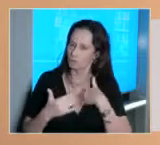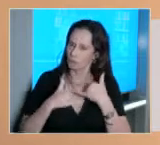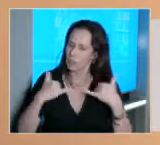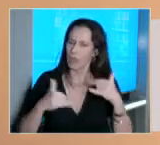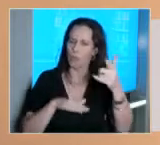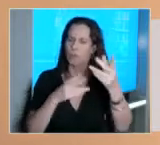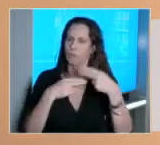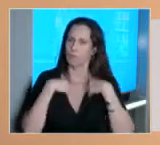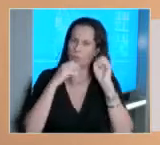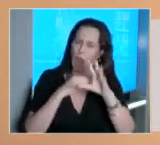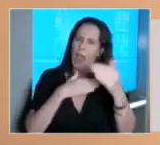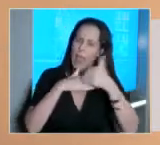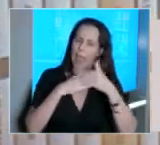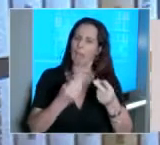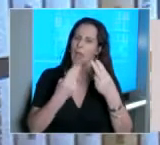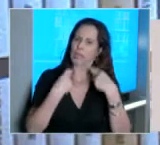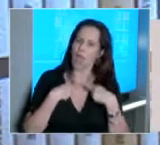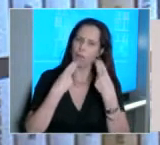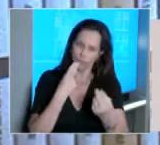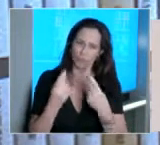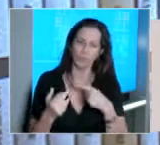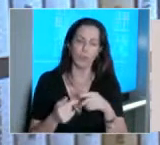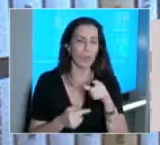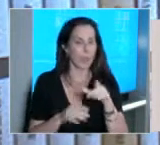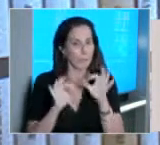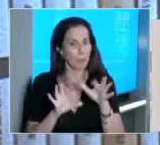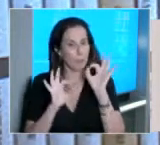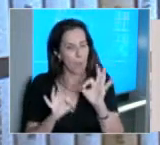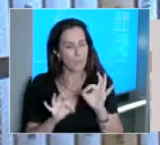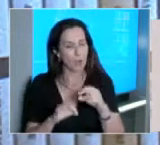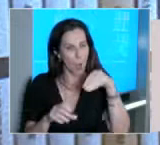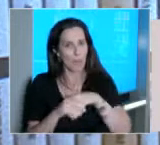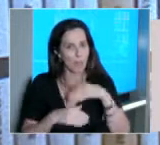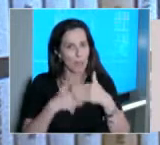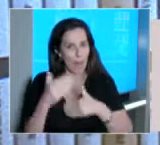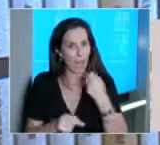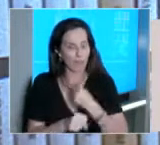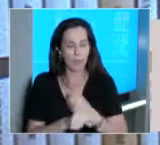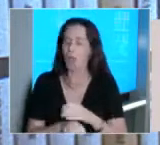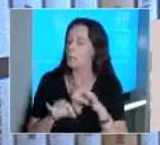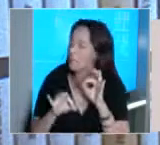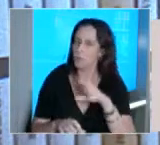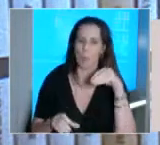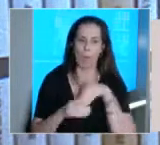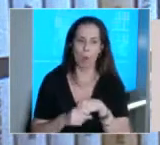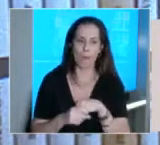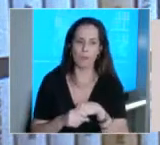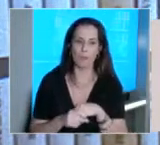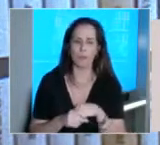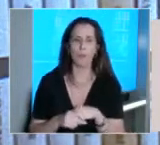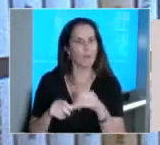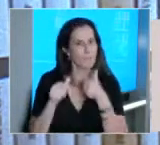נתן הערות וחיזק וגם ביקש בקשות. זה באמת היה ממש מעורב בתהליך היצירה. ממש מעורב